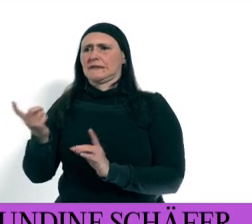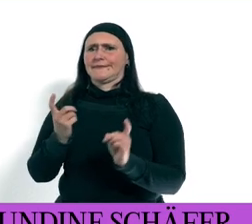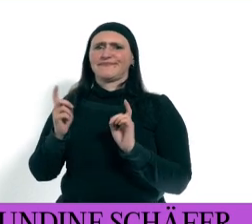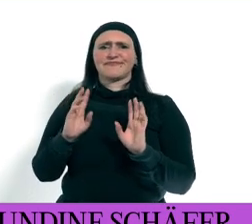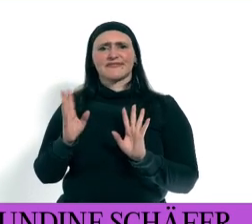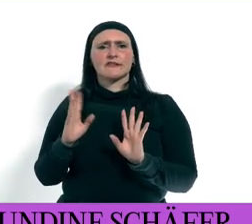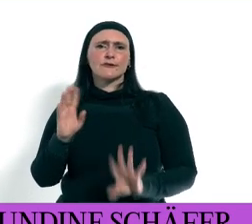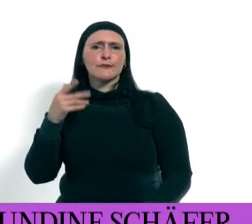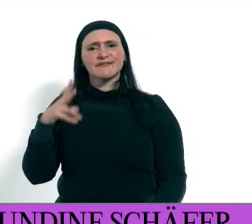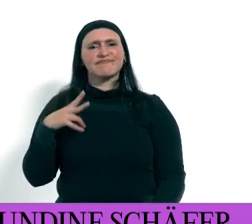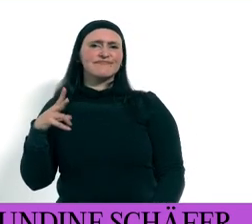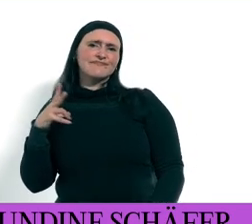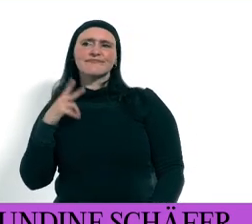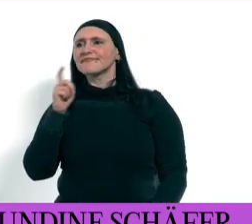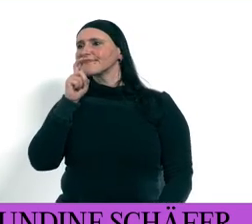Wir wollten